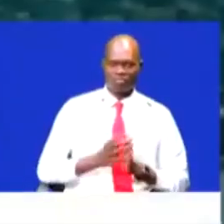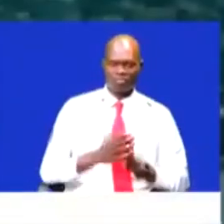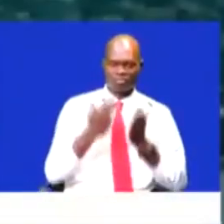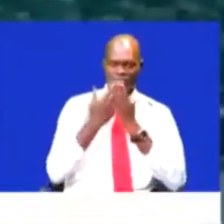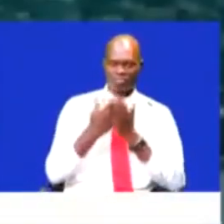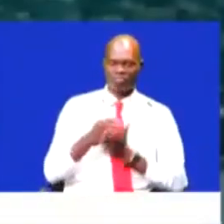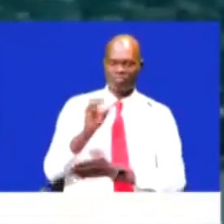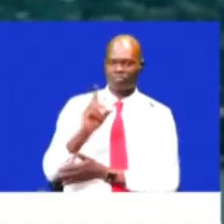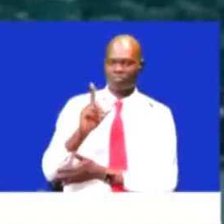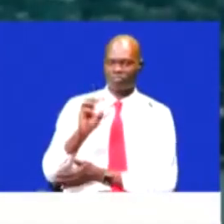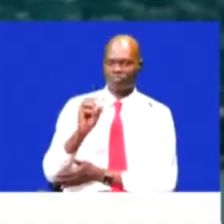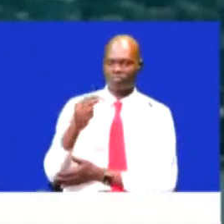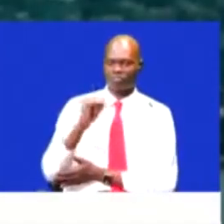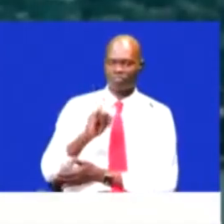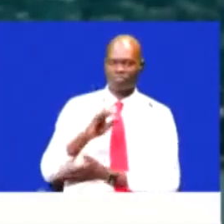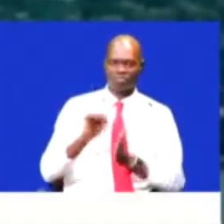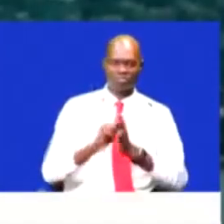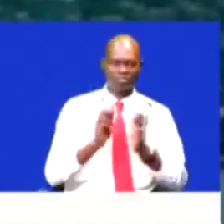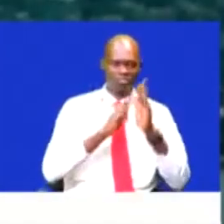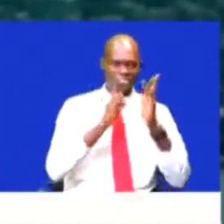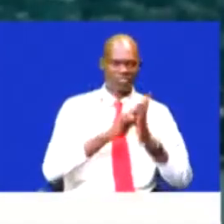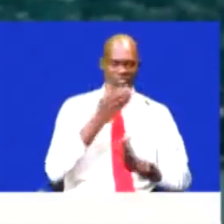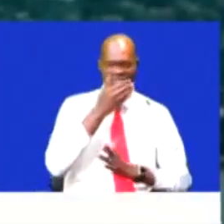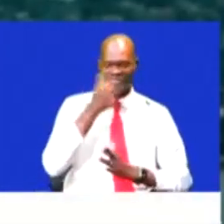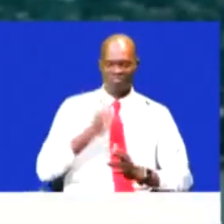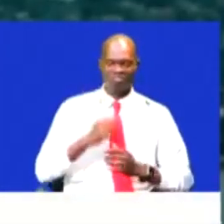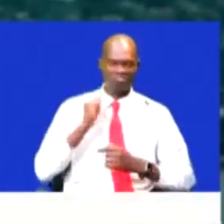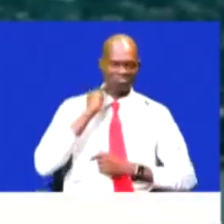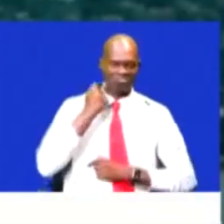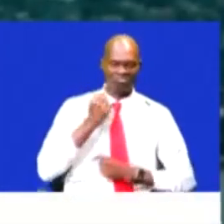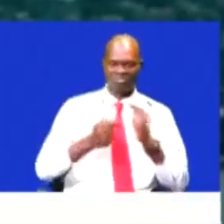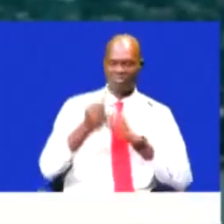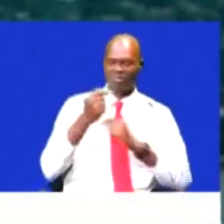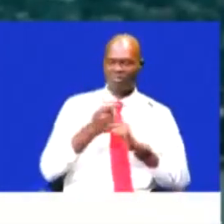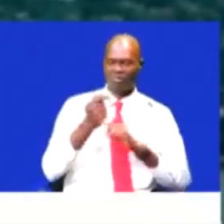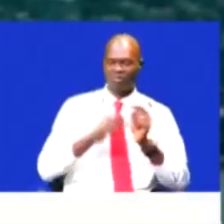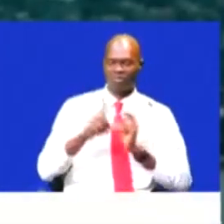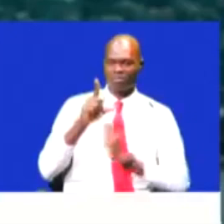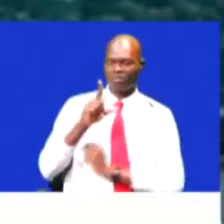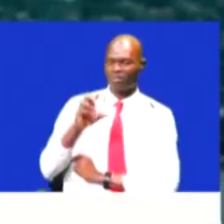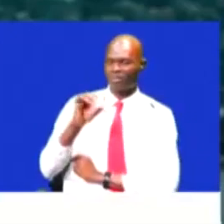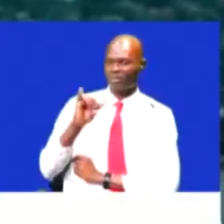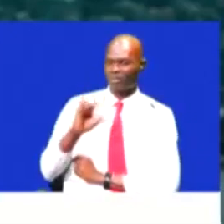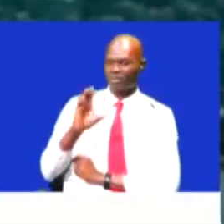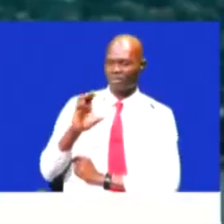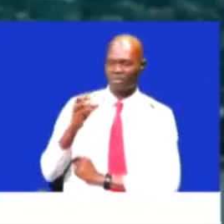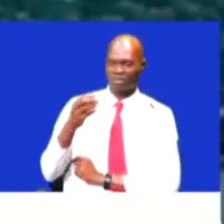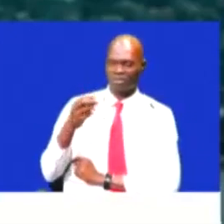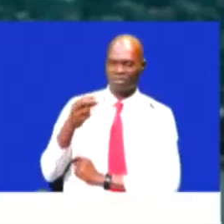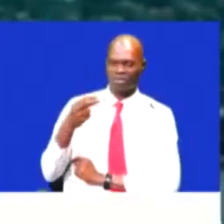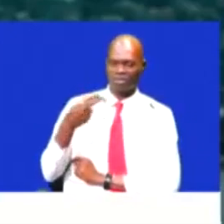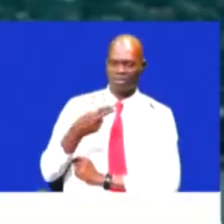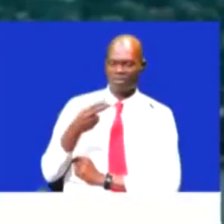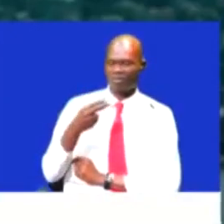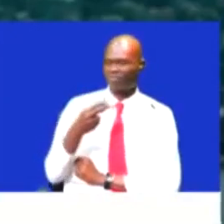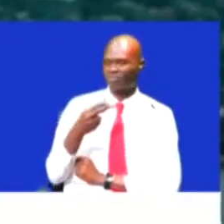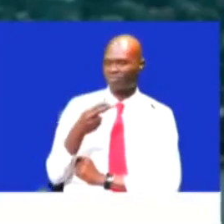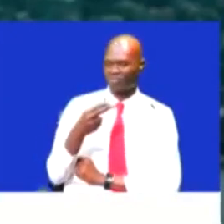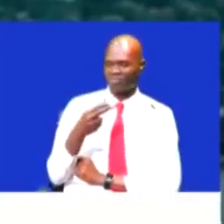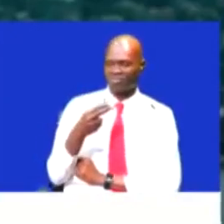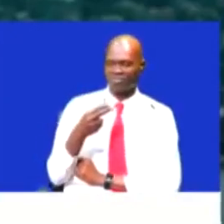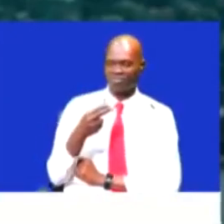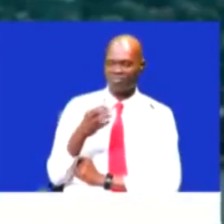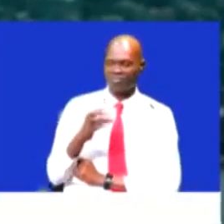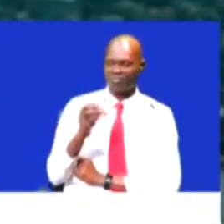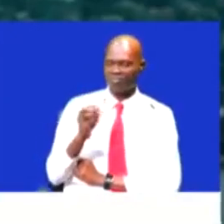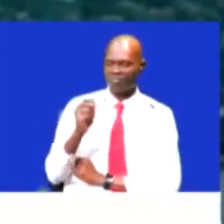Erokamano ahinya Peter Ologi kuom lipot mamit noero mawuok ei chota mayudore e gweng' Peter Masara